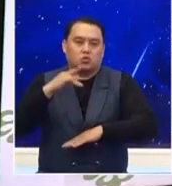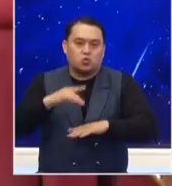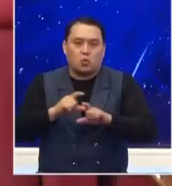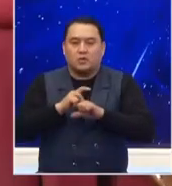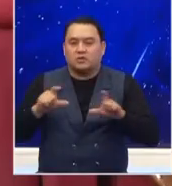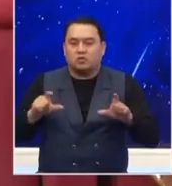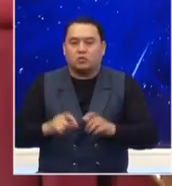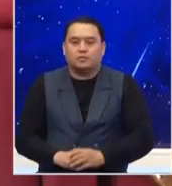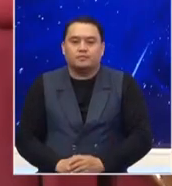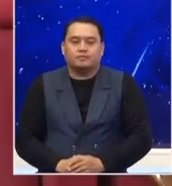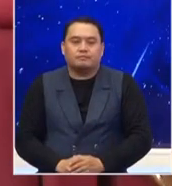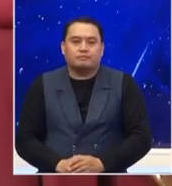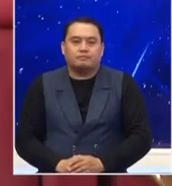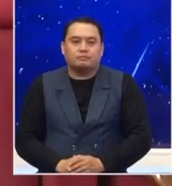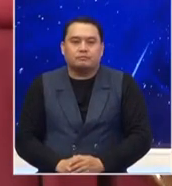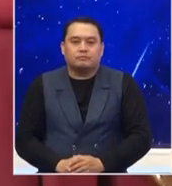Заречном.